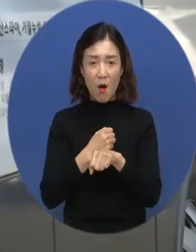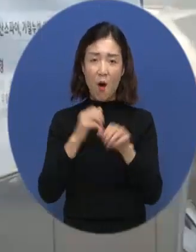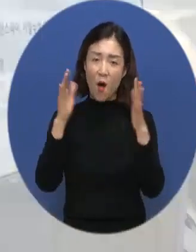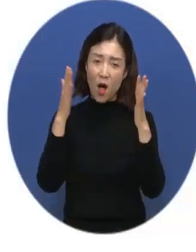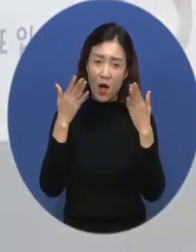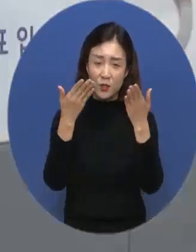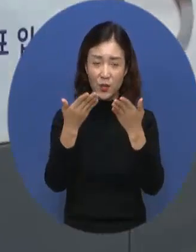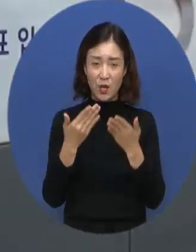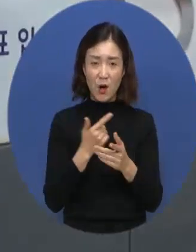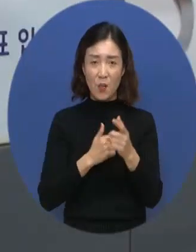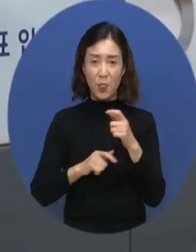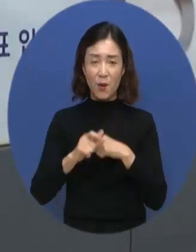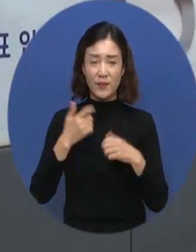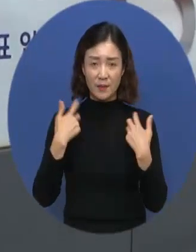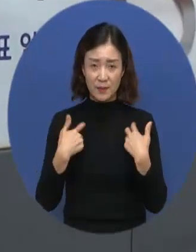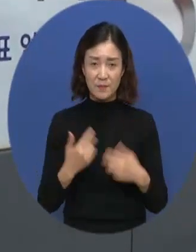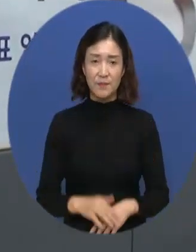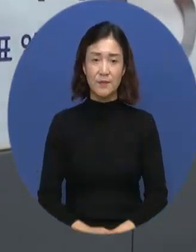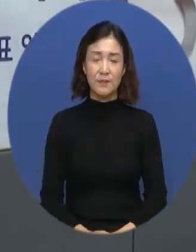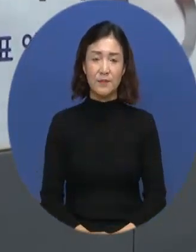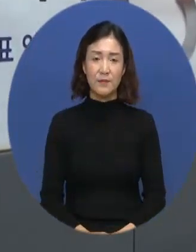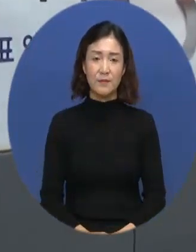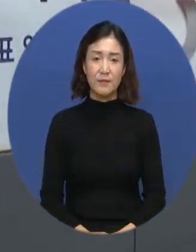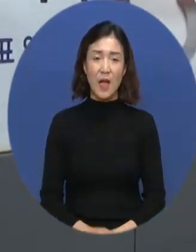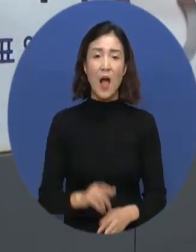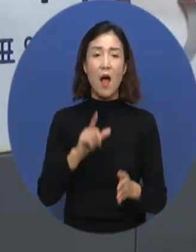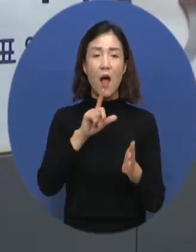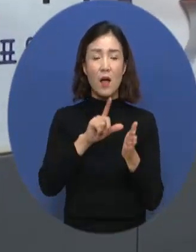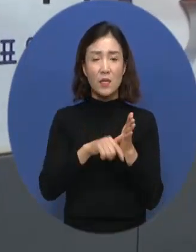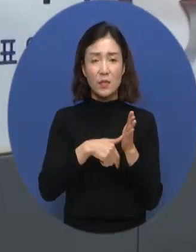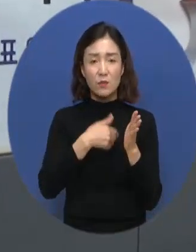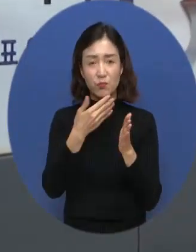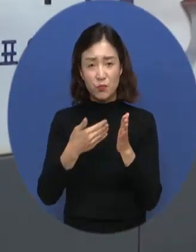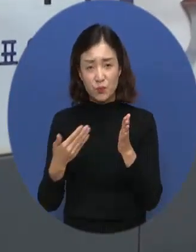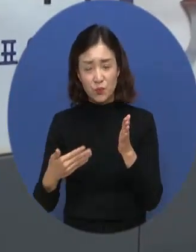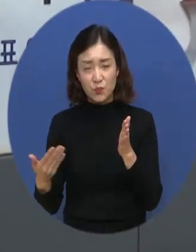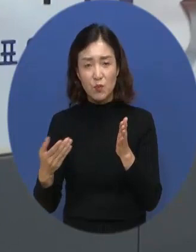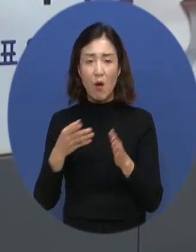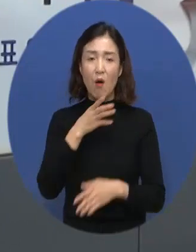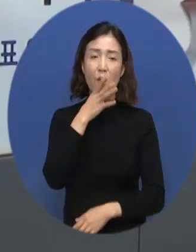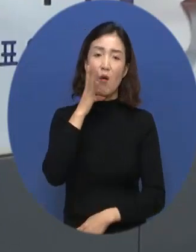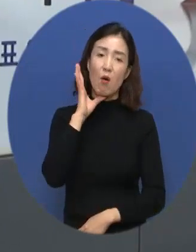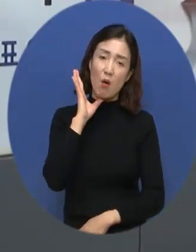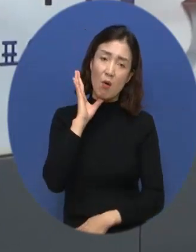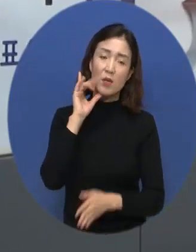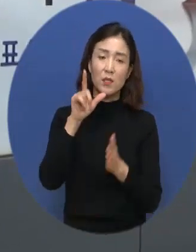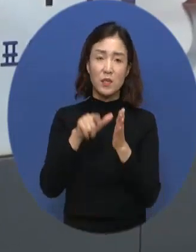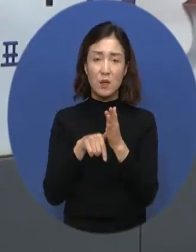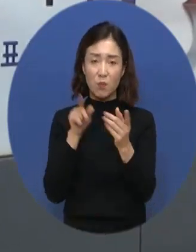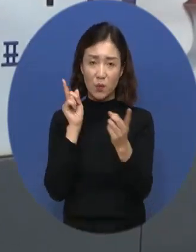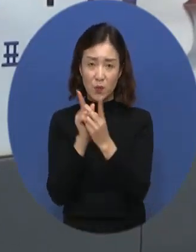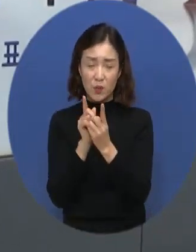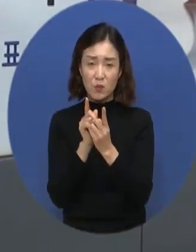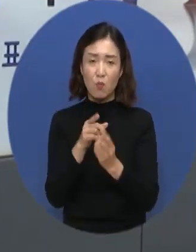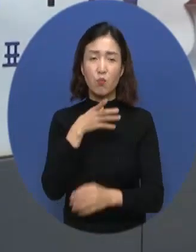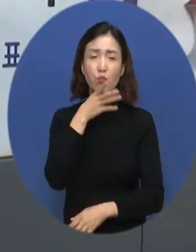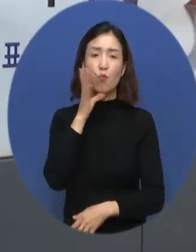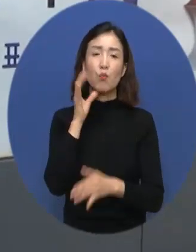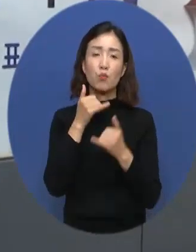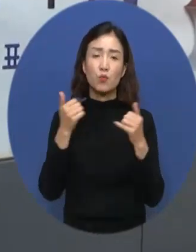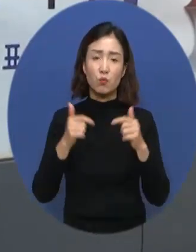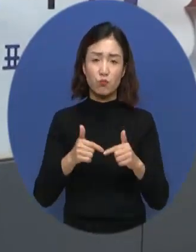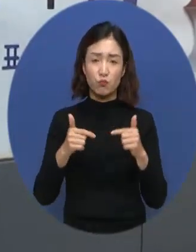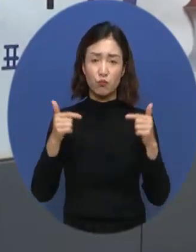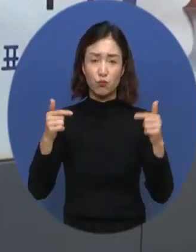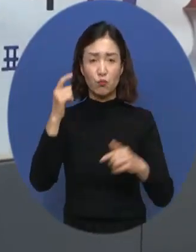같습니다. 가면 갈수록 벌써 이제 고령화 시대에 접어들고 있는데 그만큼 노인분들이 점점 많아지고 있다고